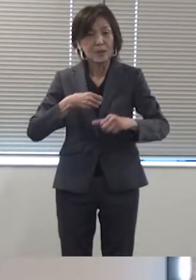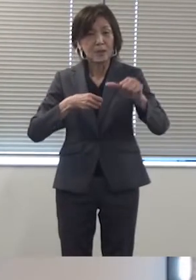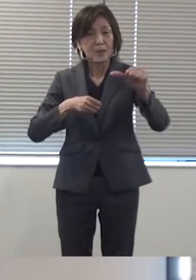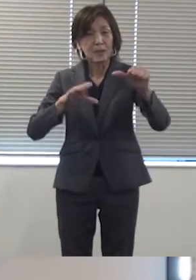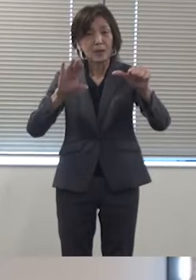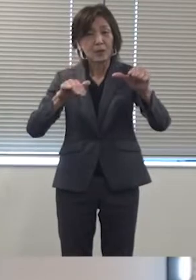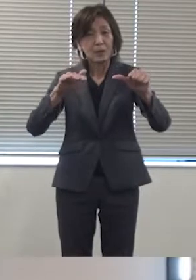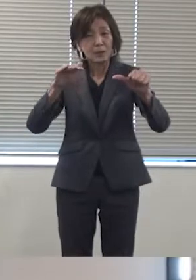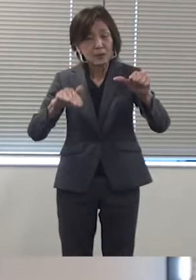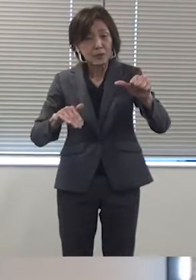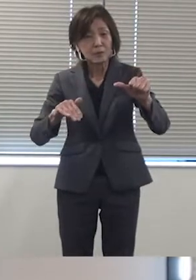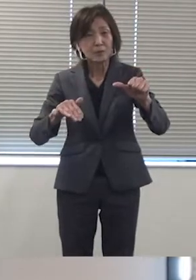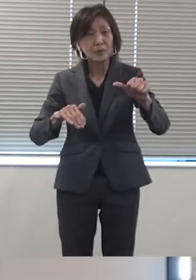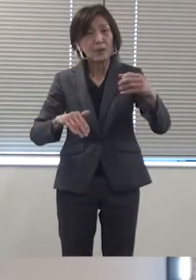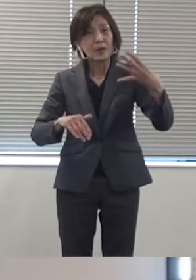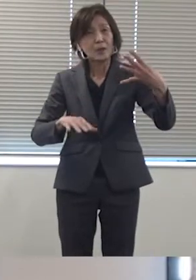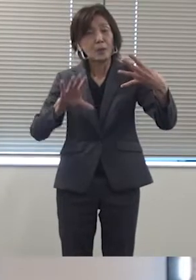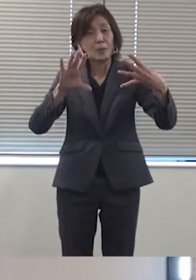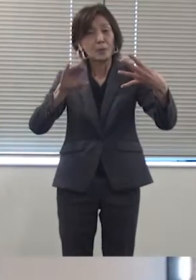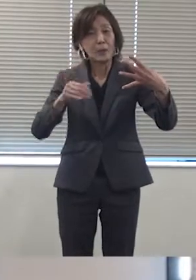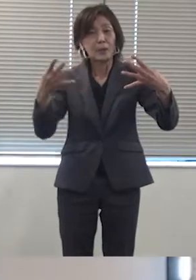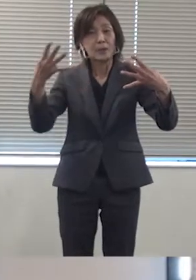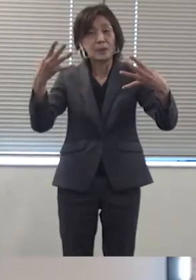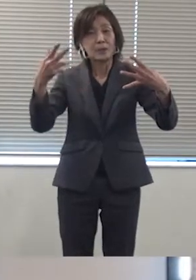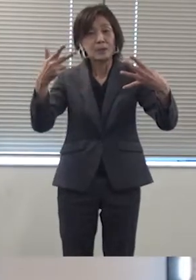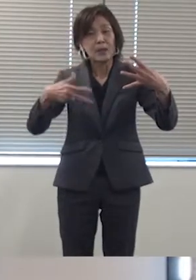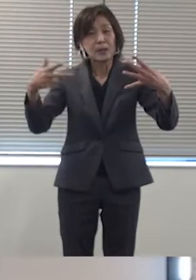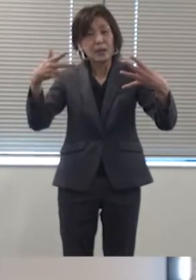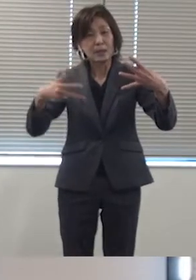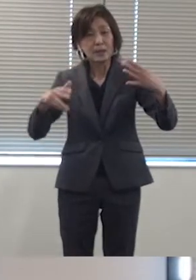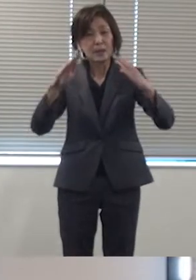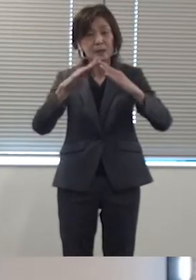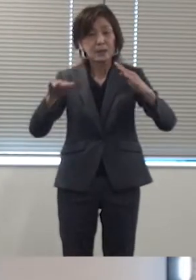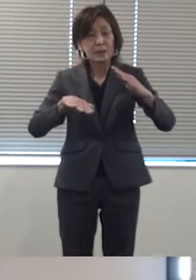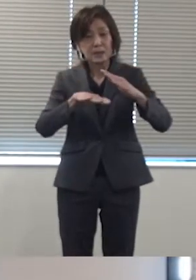4万7000所帯ぐらいに、昨日、いわゆる